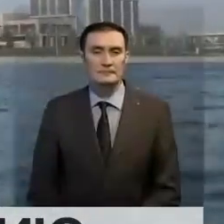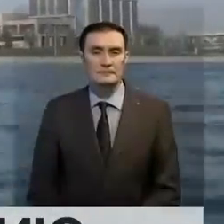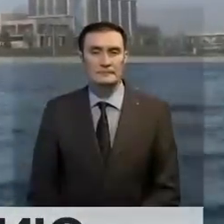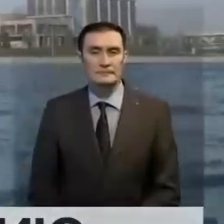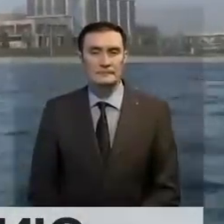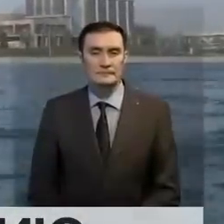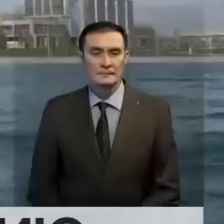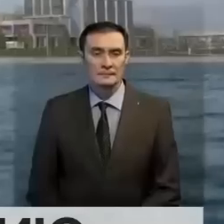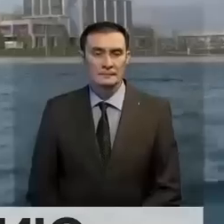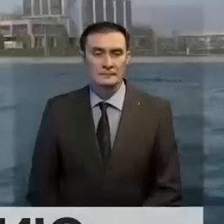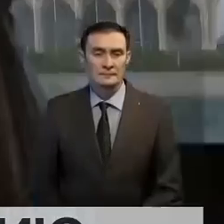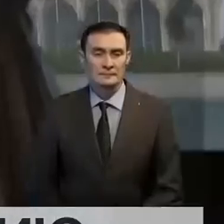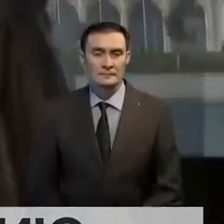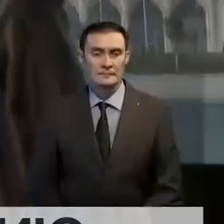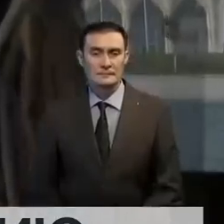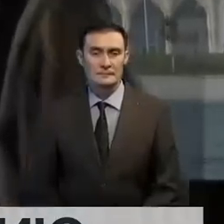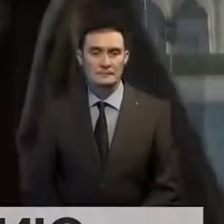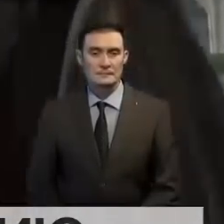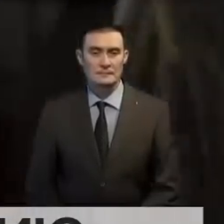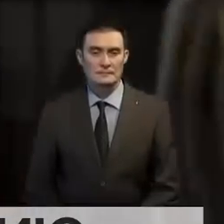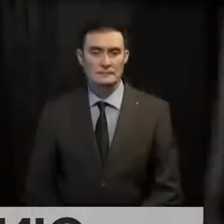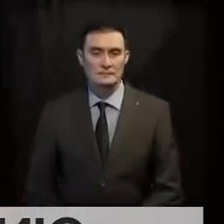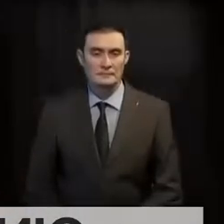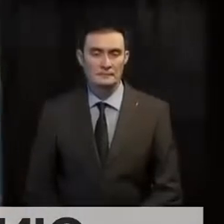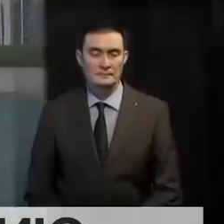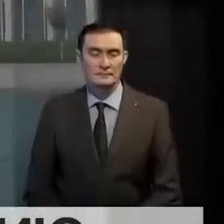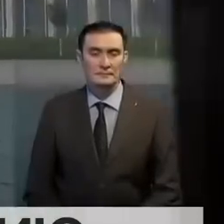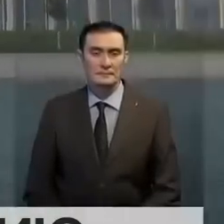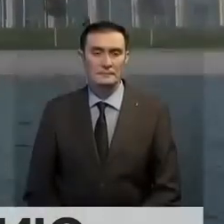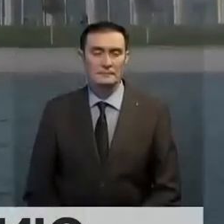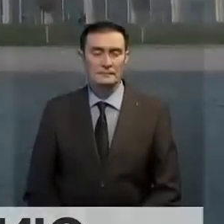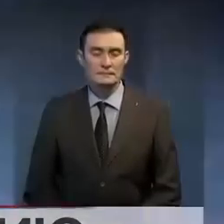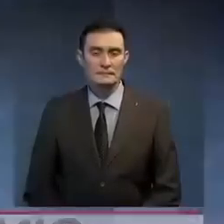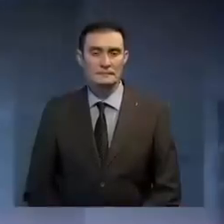Мынбаев, Санжар Шатуляганов, Хабар-24 из Узбекистана.